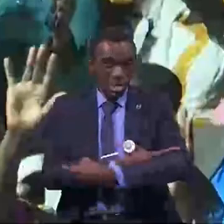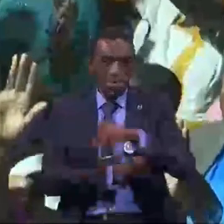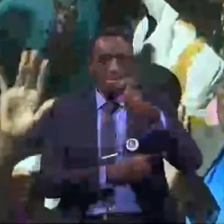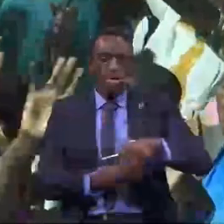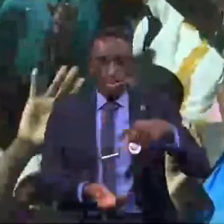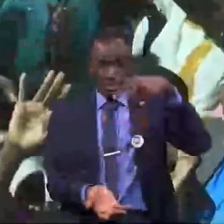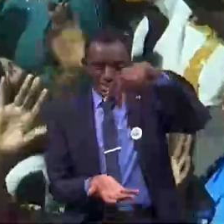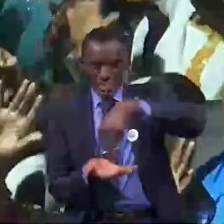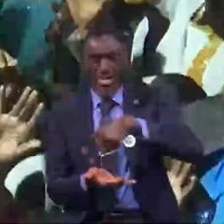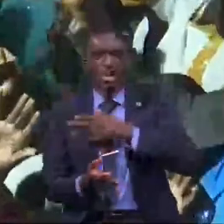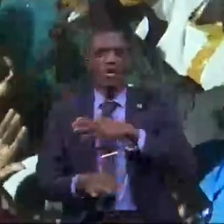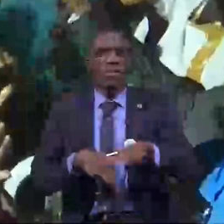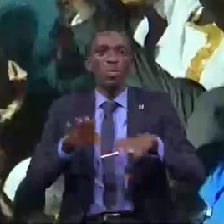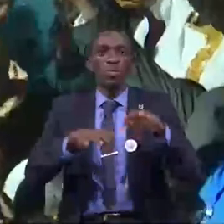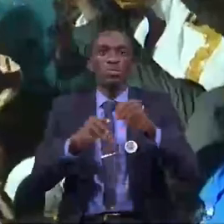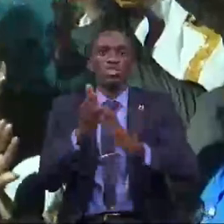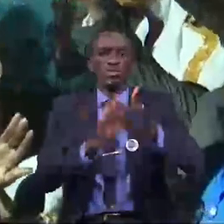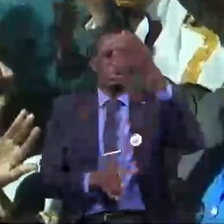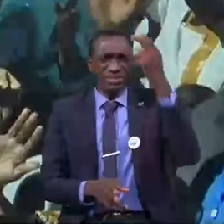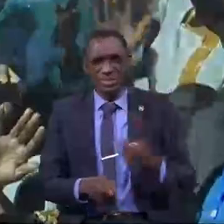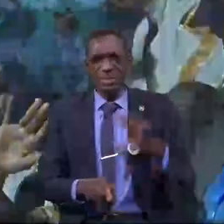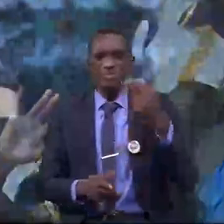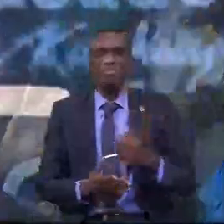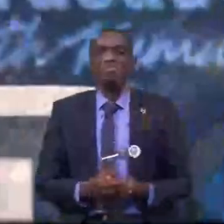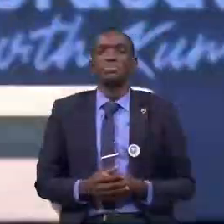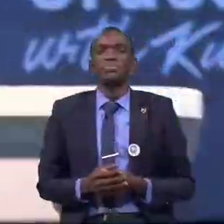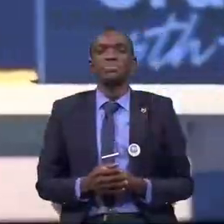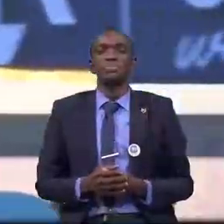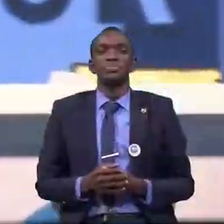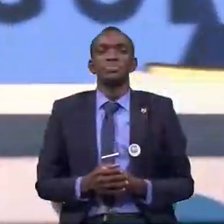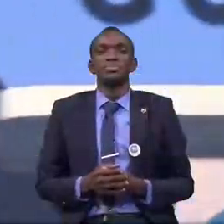Les paralytiques ce soir doivent se lever et marcher.